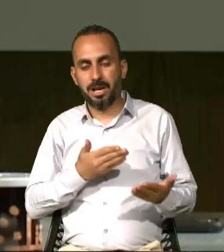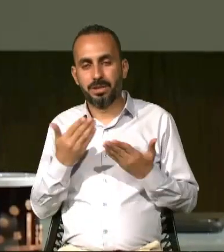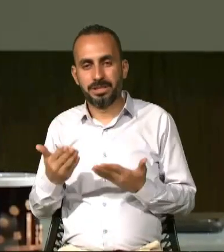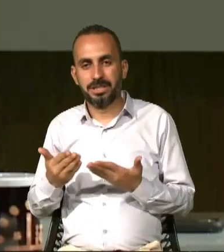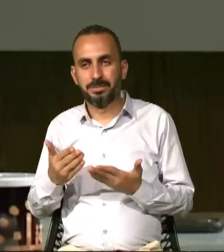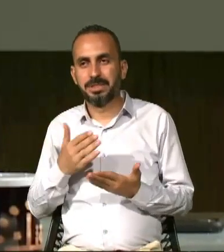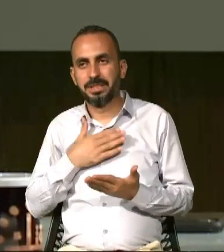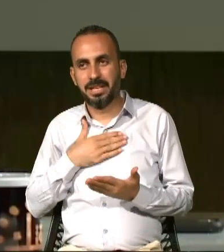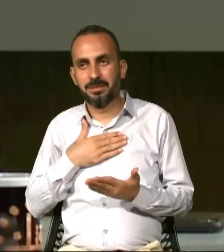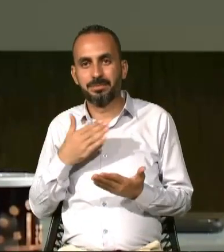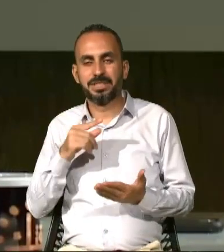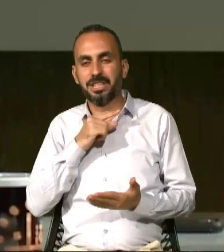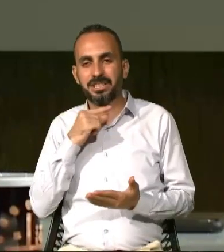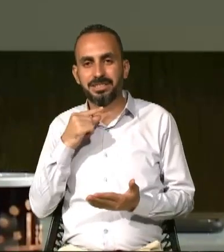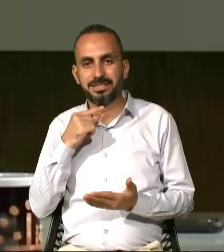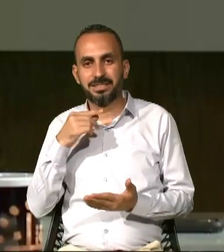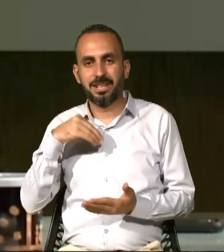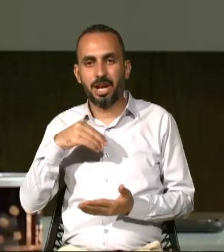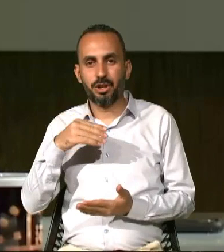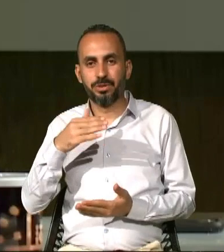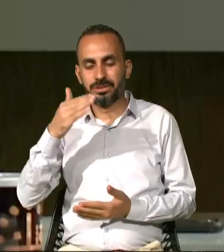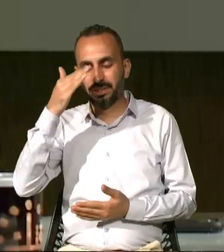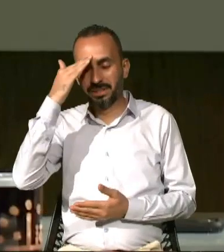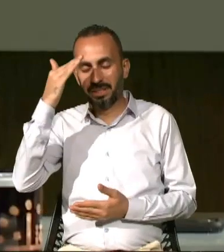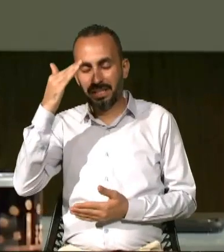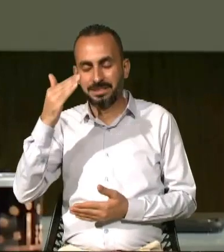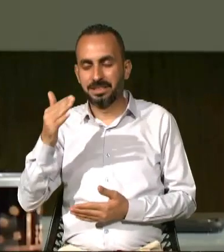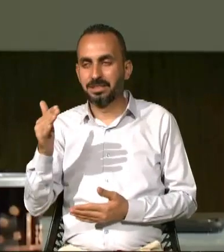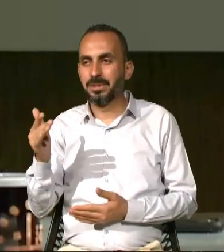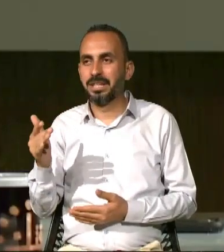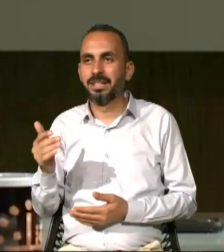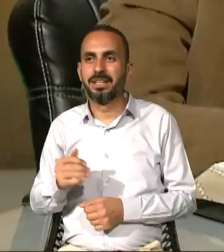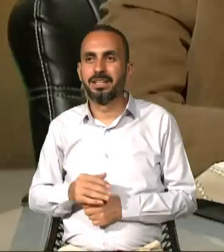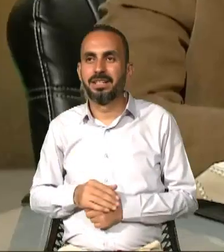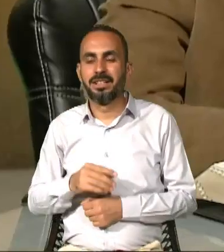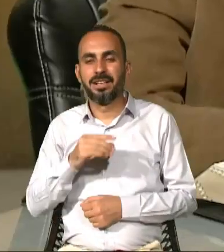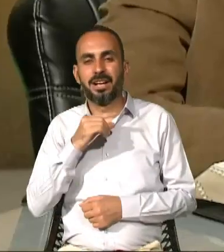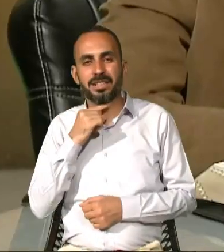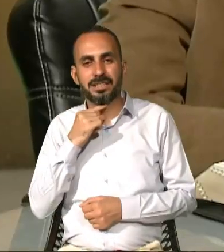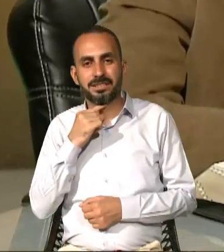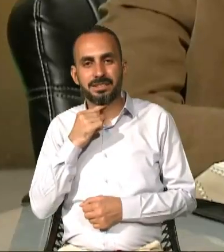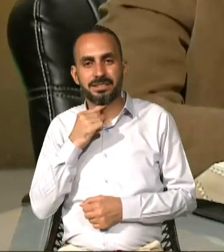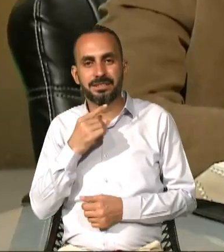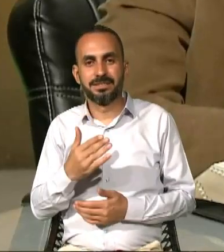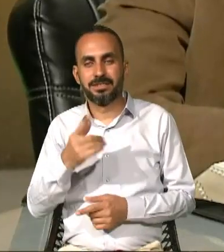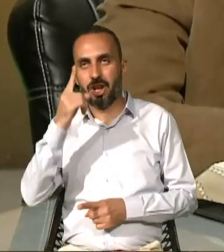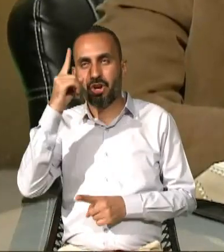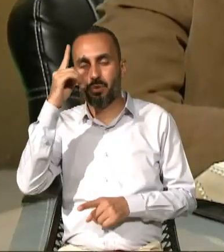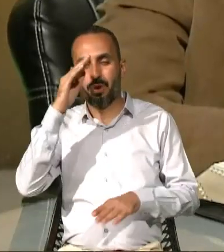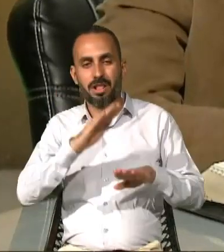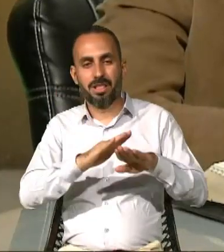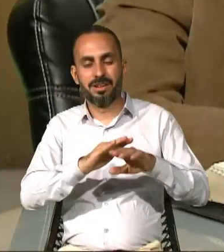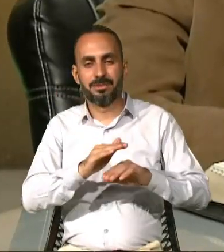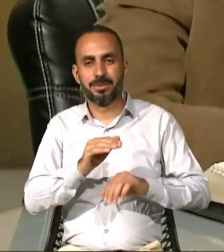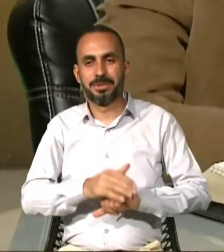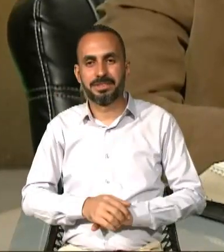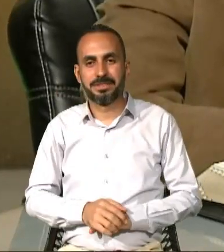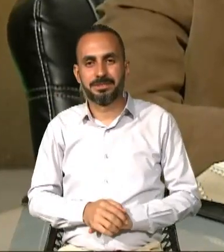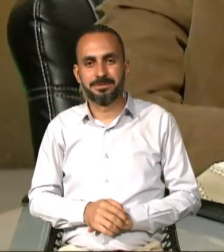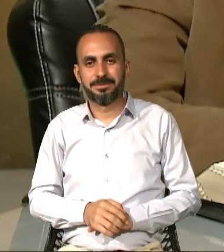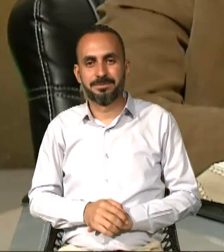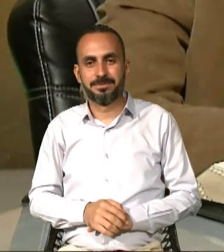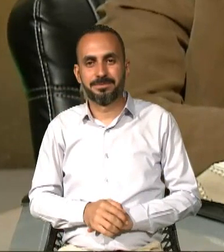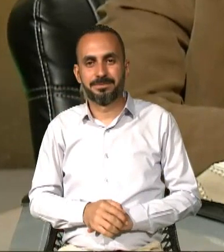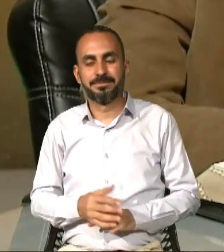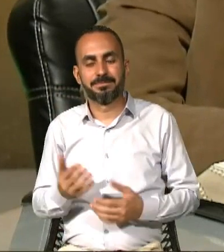حابب يعني امسي على رجل الله الاخ الكبير الاسيس جرجس. حبيبي يا اخ ابراهيم، اهلا سامع. بيك